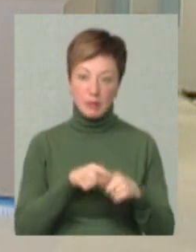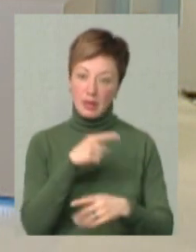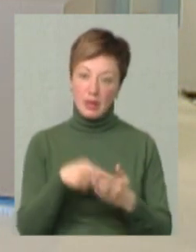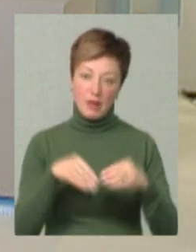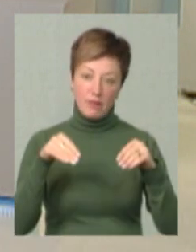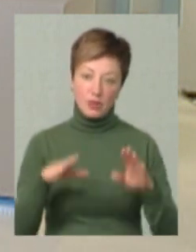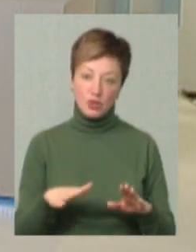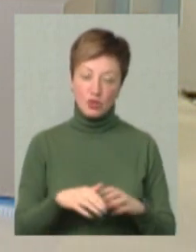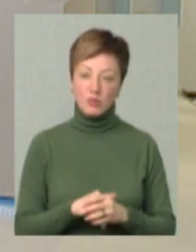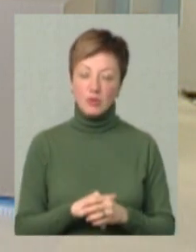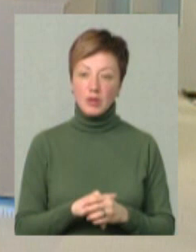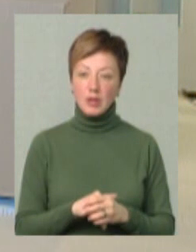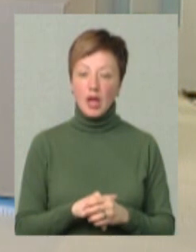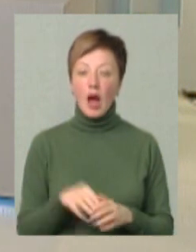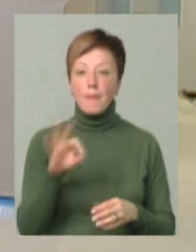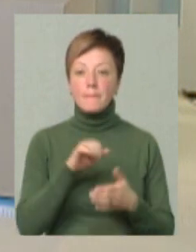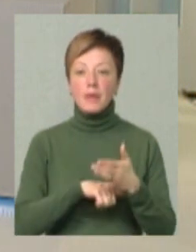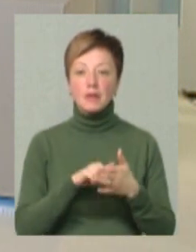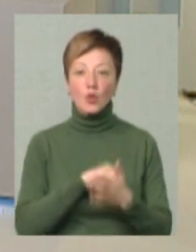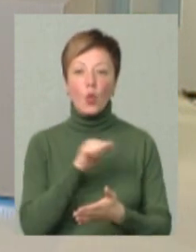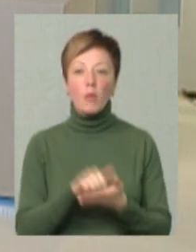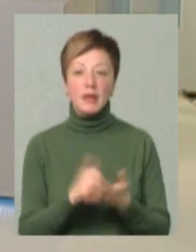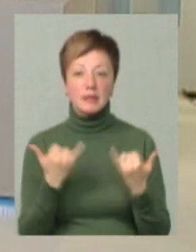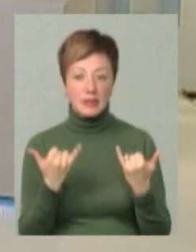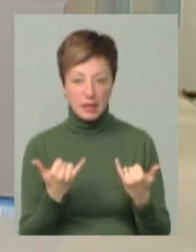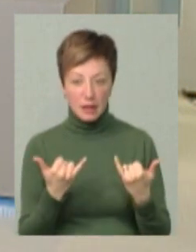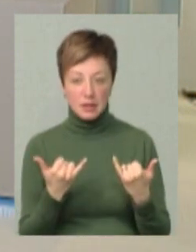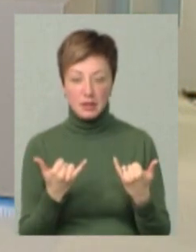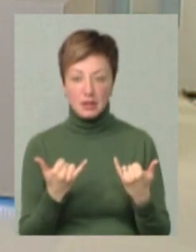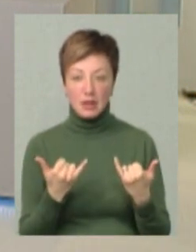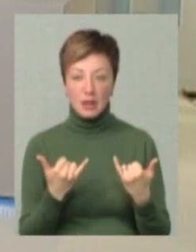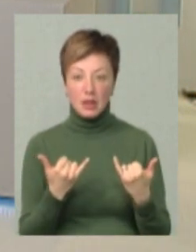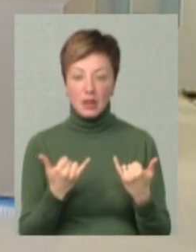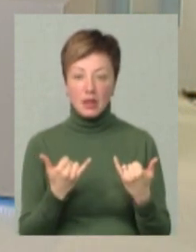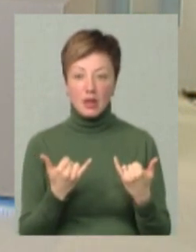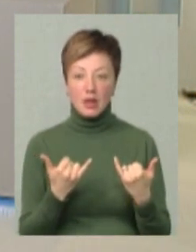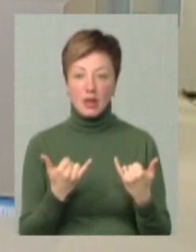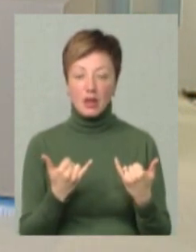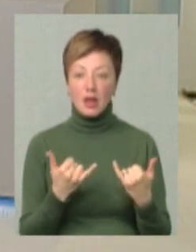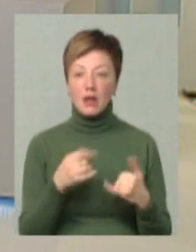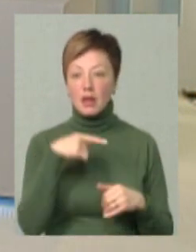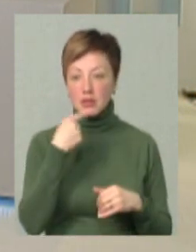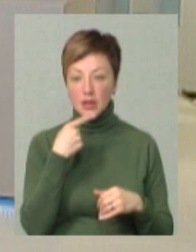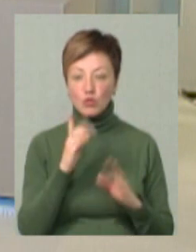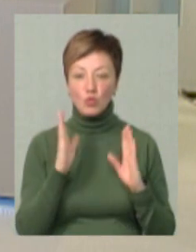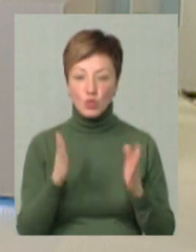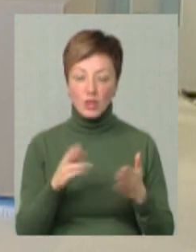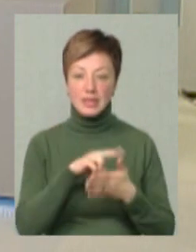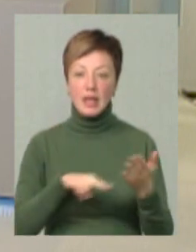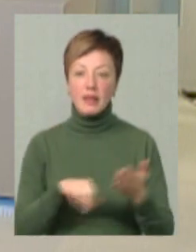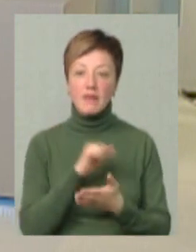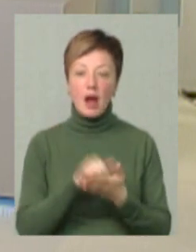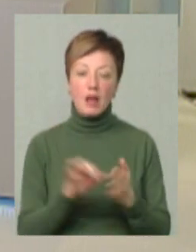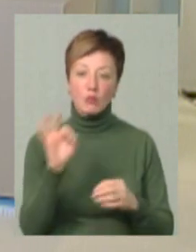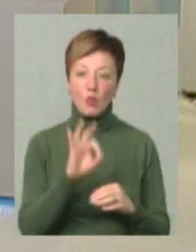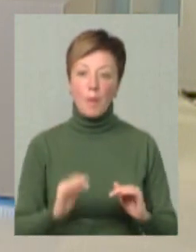вирішимо. Ну, з приводу документів, які зараз уже, вірно, вже Дар'я Іванівна зазначала про те, що буде сертифікація